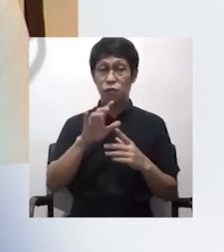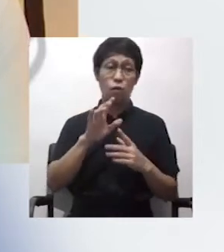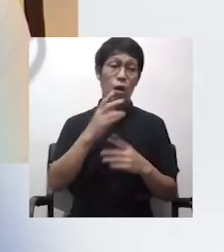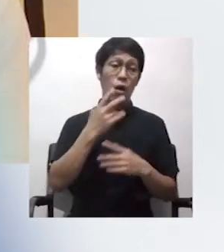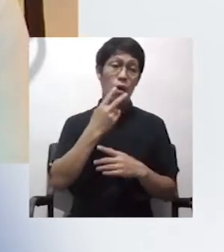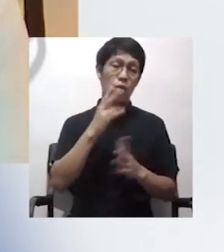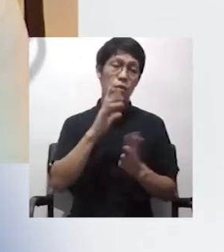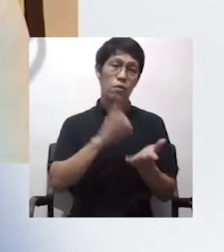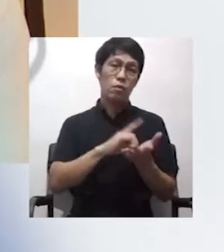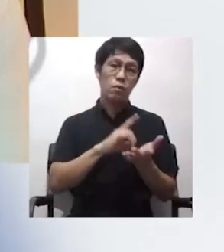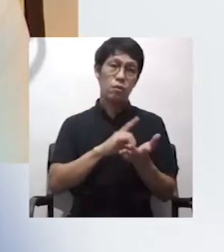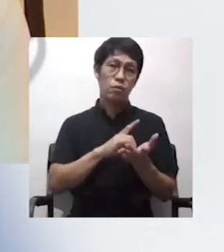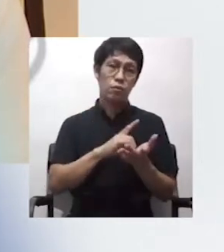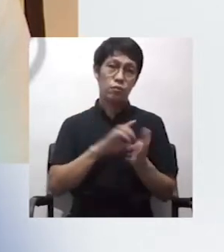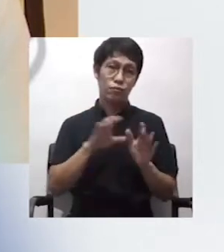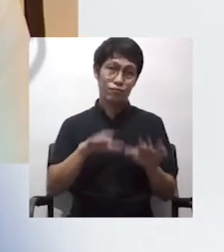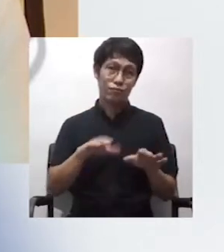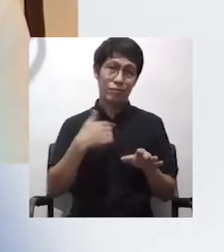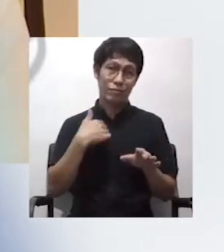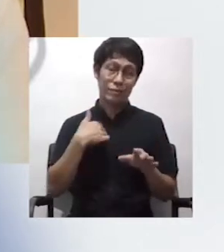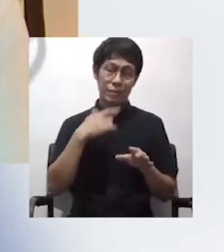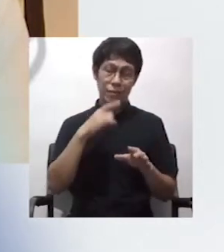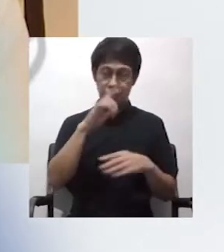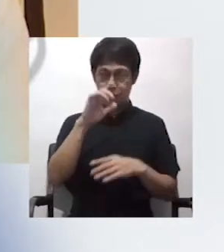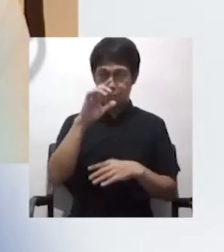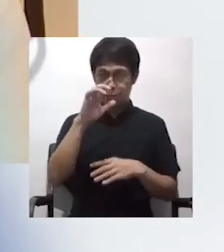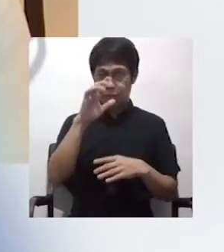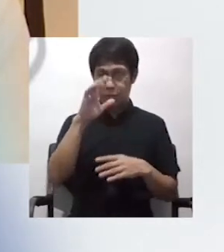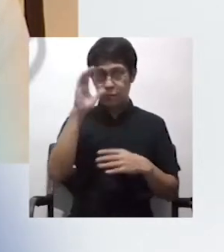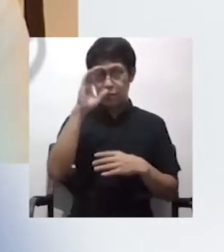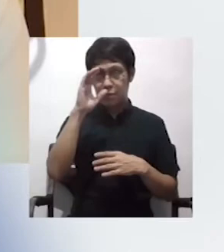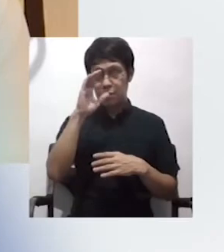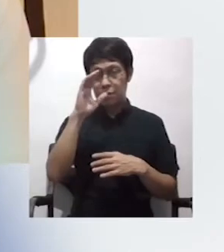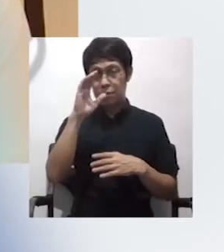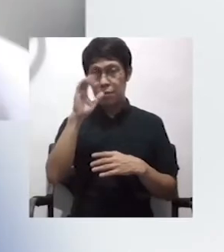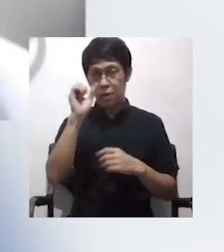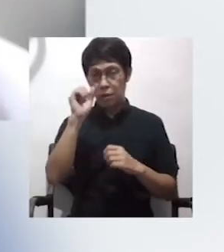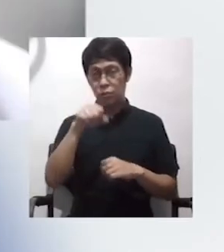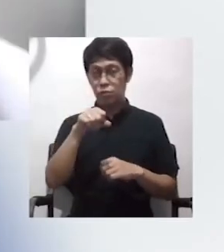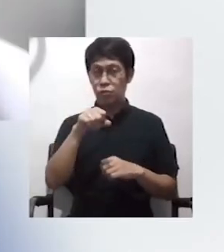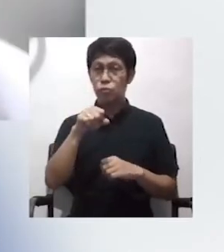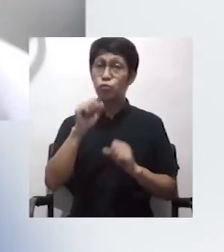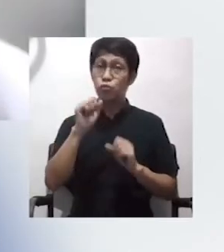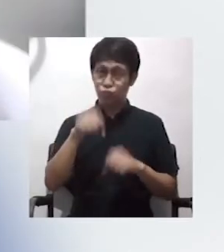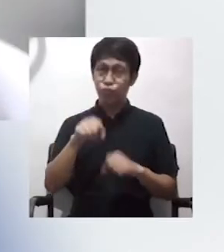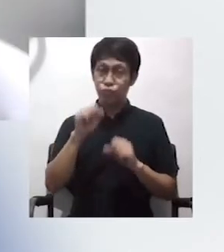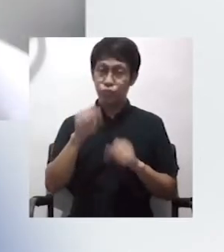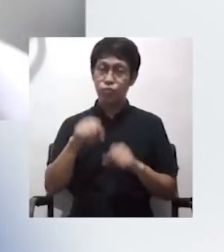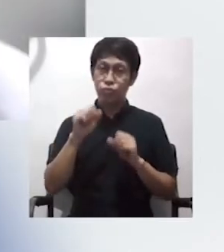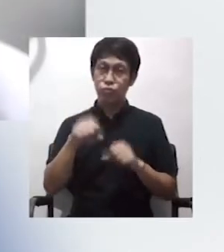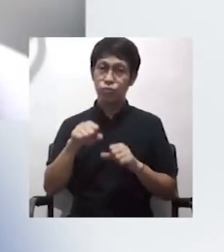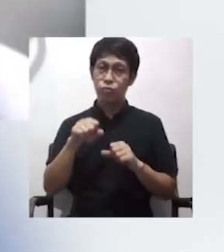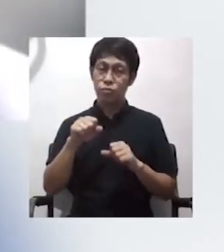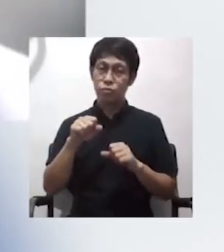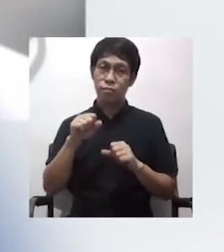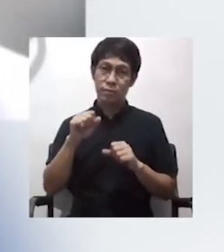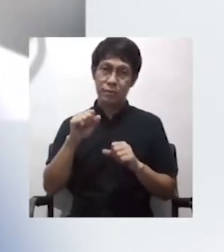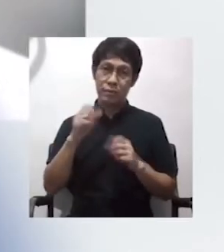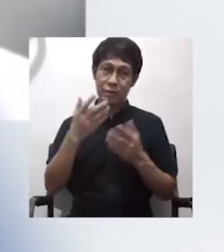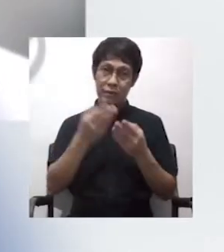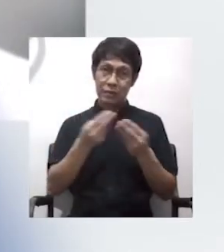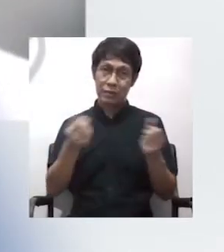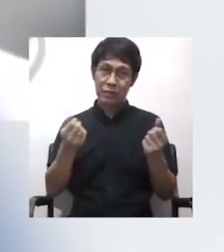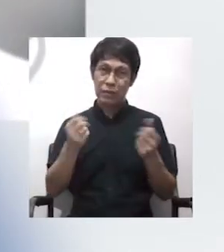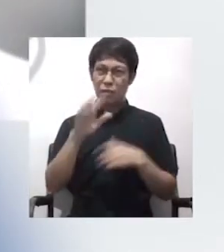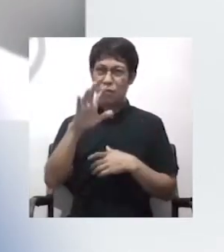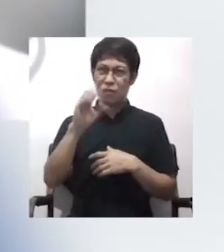kondisyon, mataas na ngayon ang pag-asa na magagamot. Around 50 to 60% po ng mga